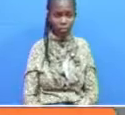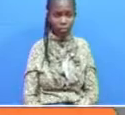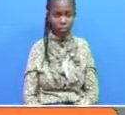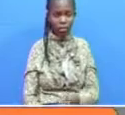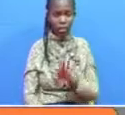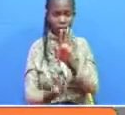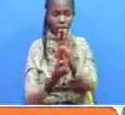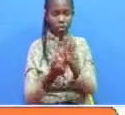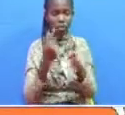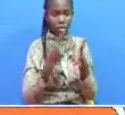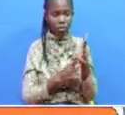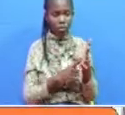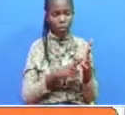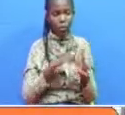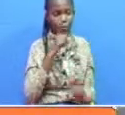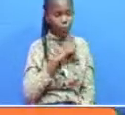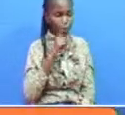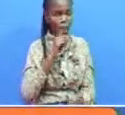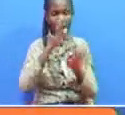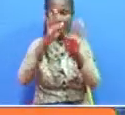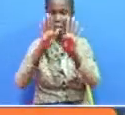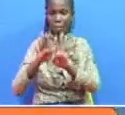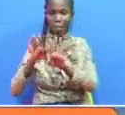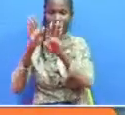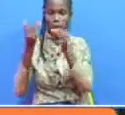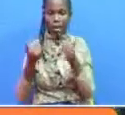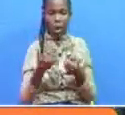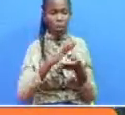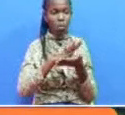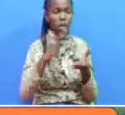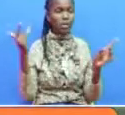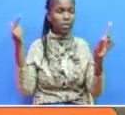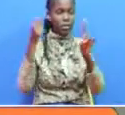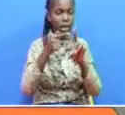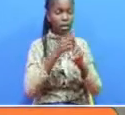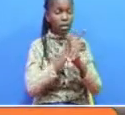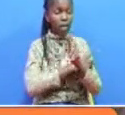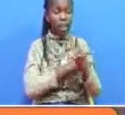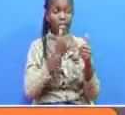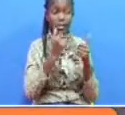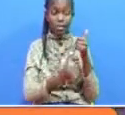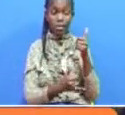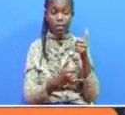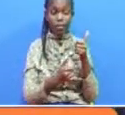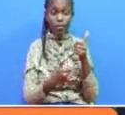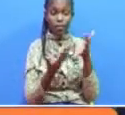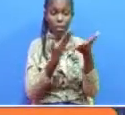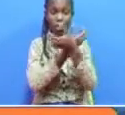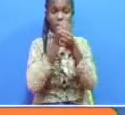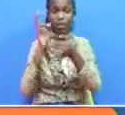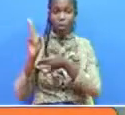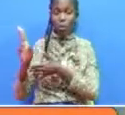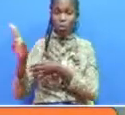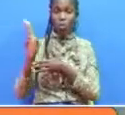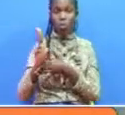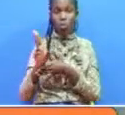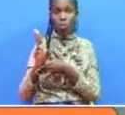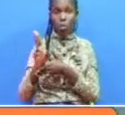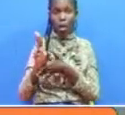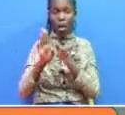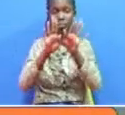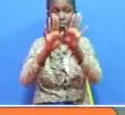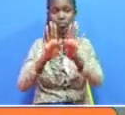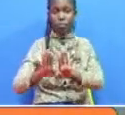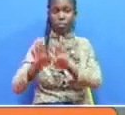Wananyo wa kanamuti ya uwa uteti uende ya kuongeleka ngina muthenani wa muthia. President Uhuru Kenyatta na unaende ya